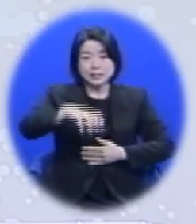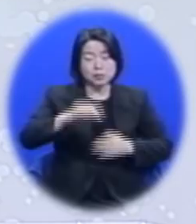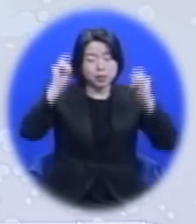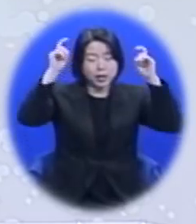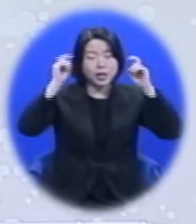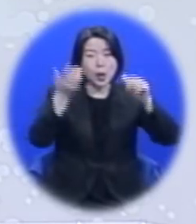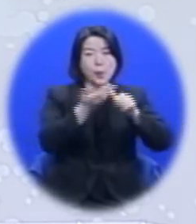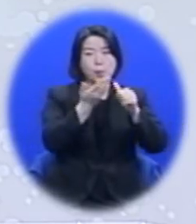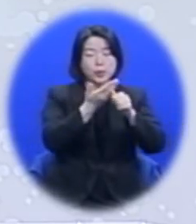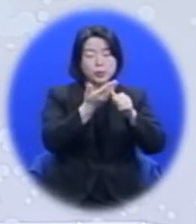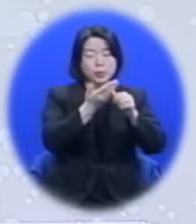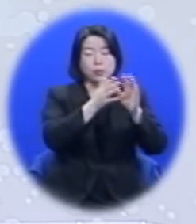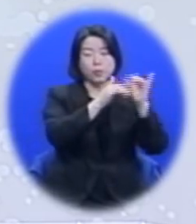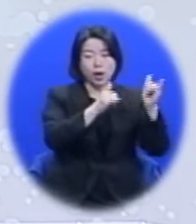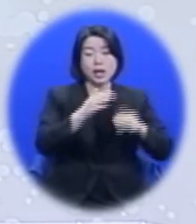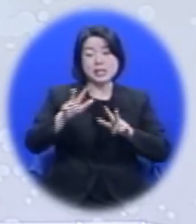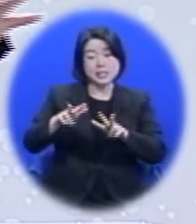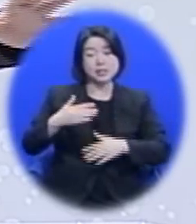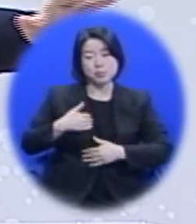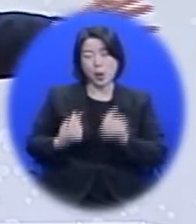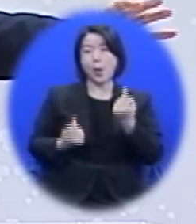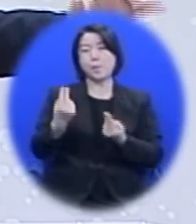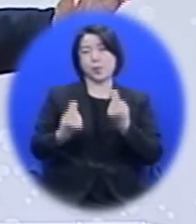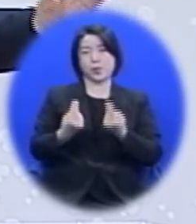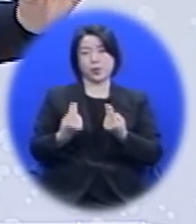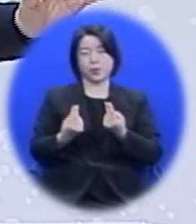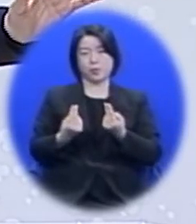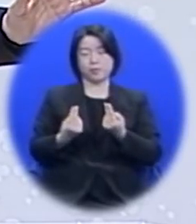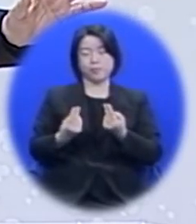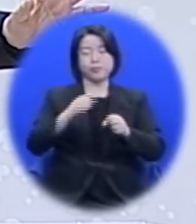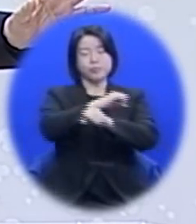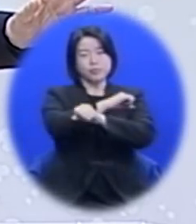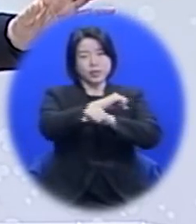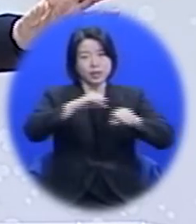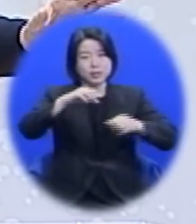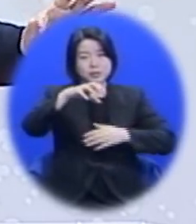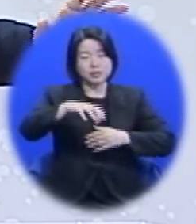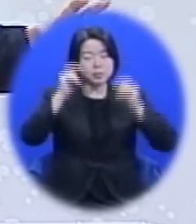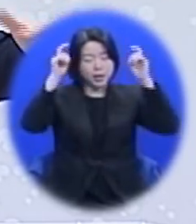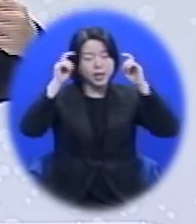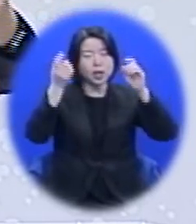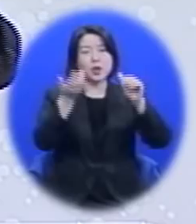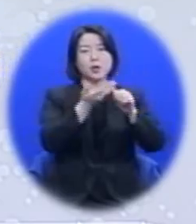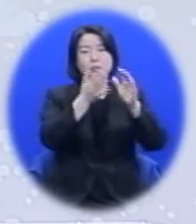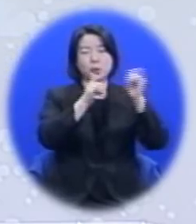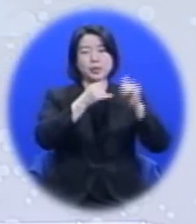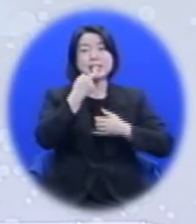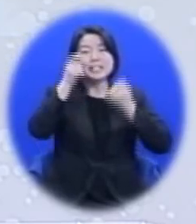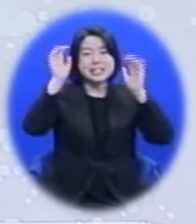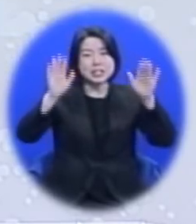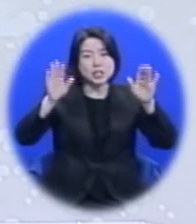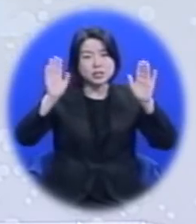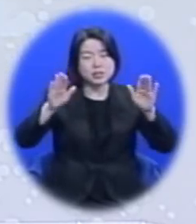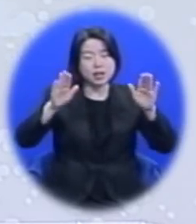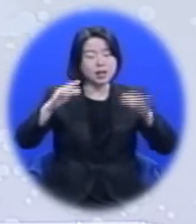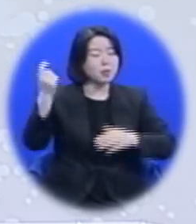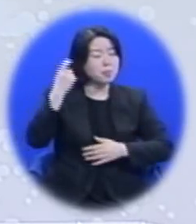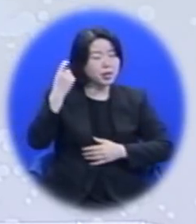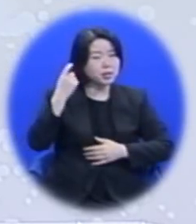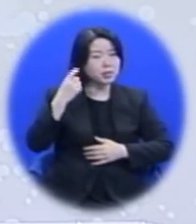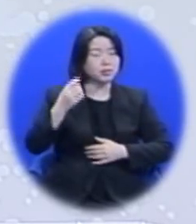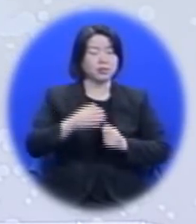저를 비교해 보았어요. 들판의 목동은 천사의 소리를 듣고 그리고 가서 구유에 누인 아기 예수를